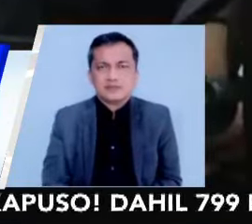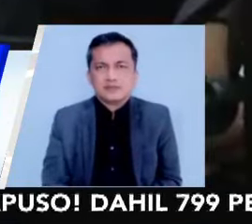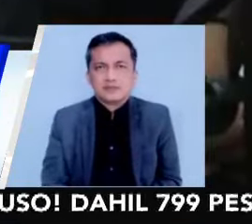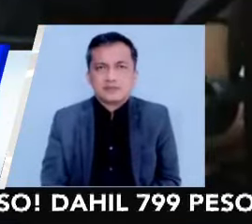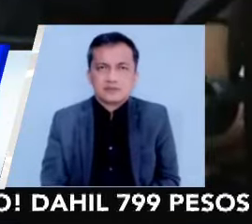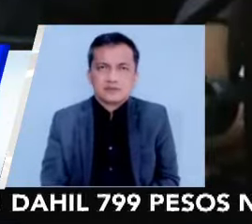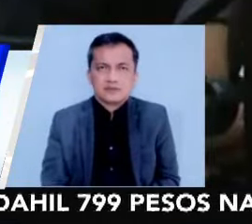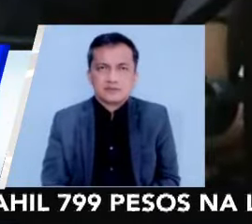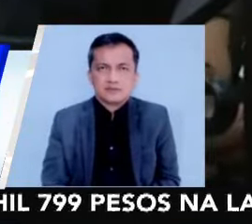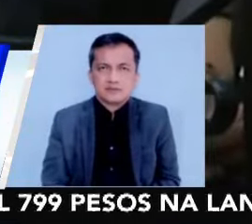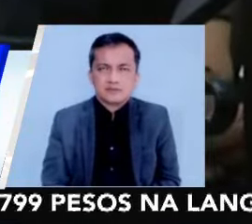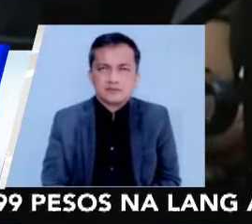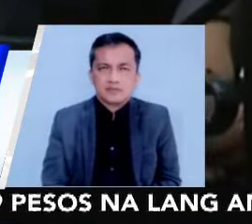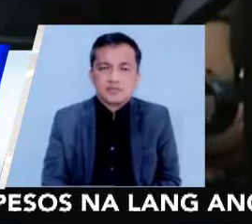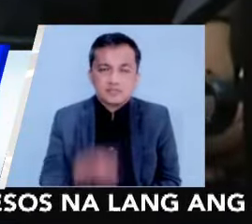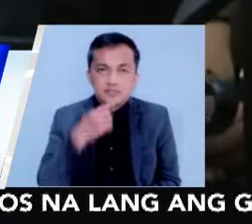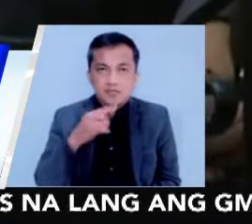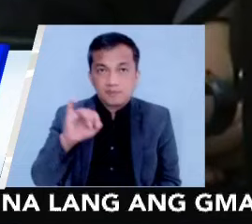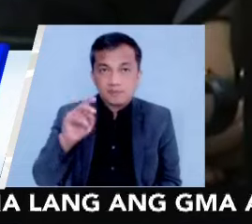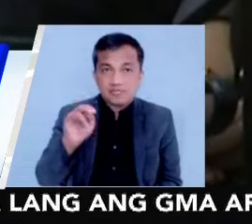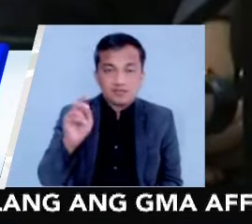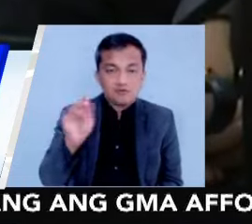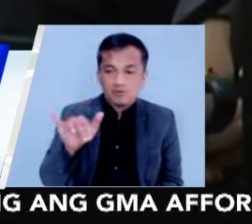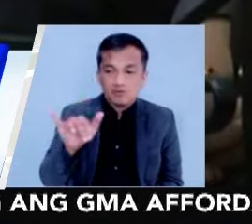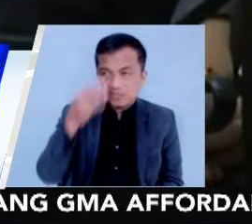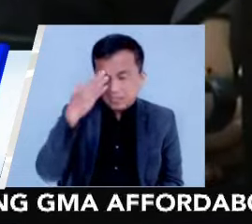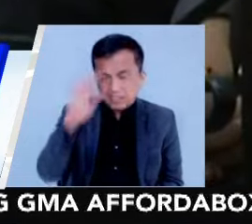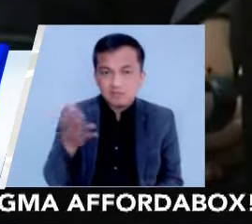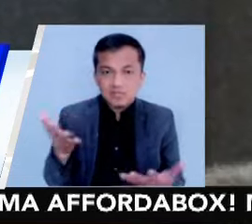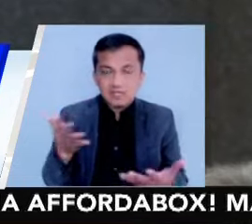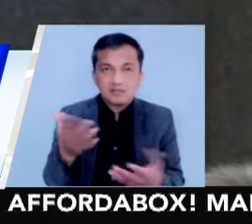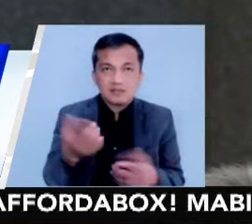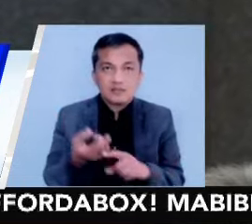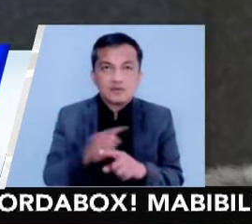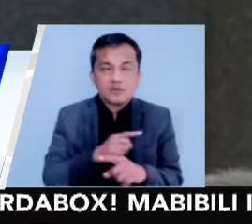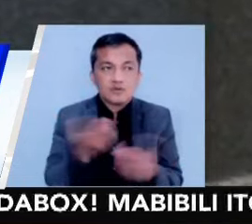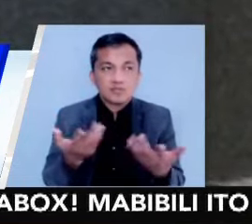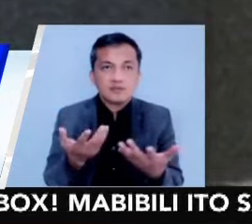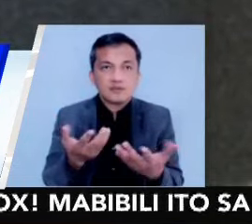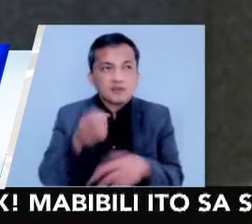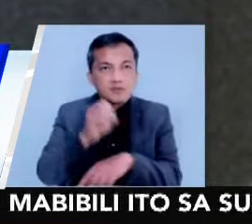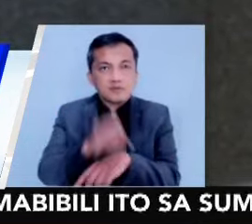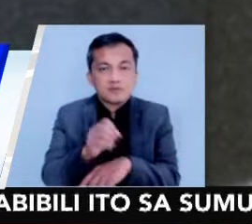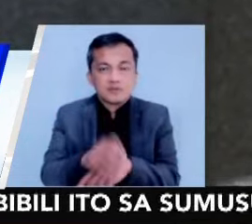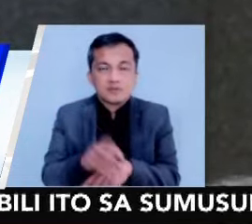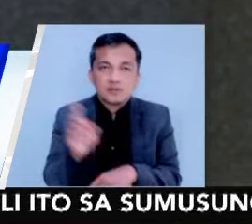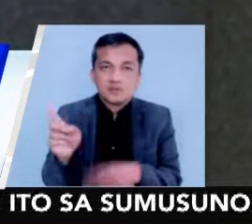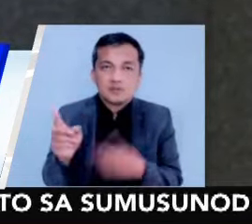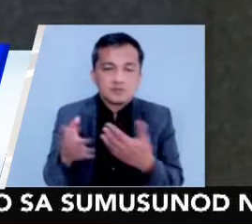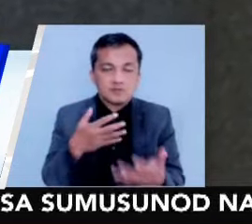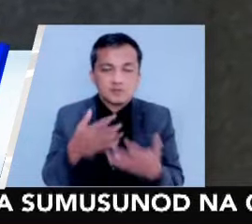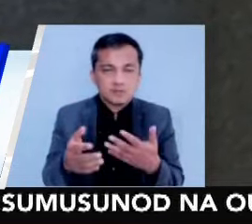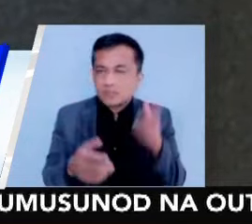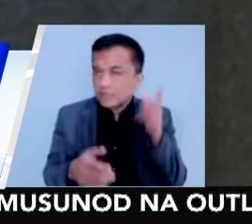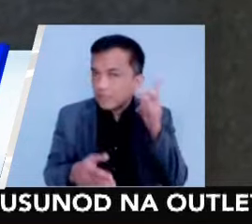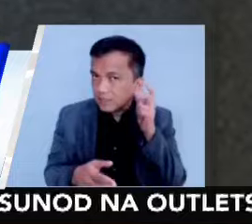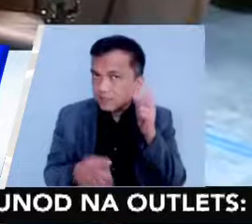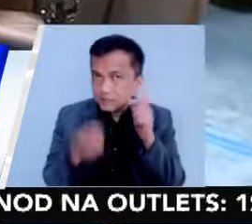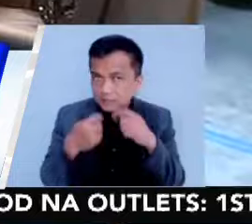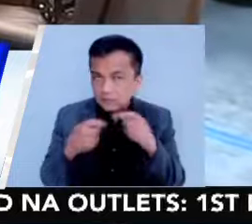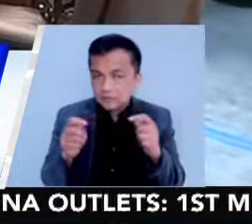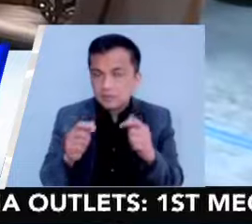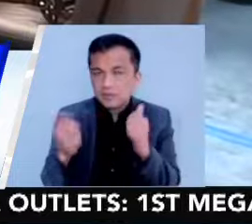Ayon kay Estrada, hindi niya alam kung saan ang galing ang ganitong impormasyon. At bagamat may narinig siyang tangkang pagpalit